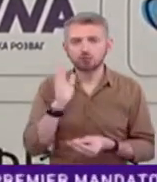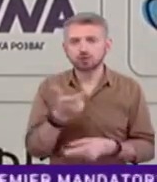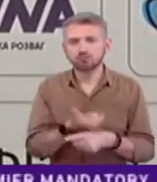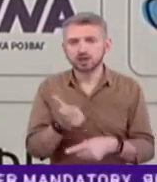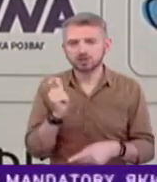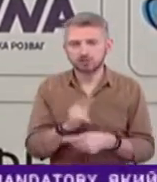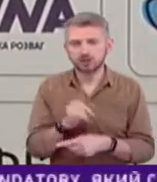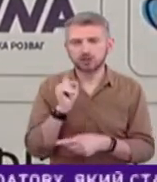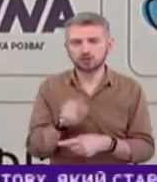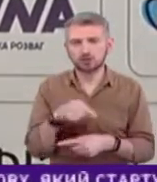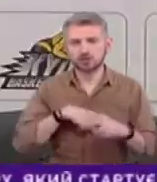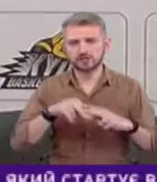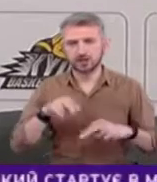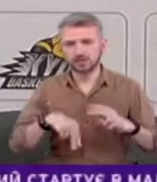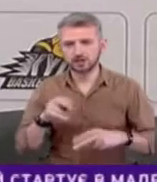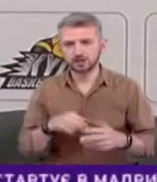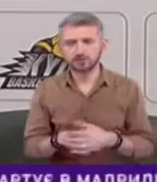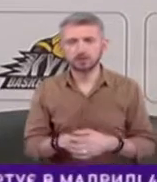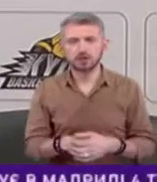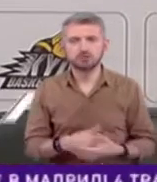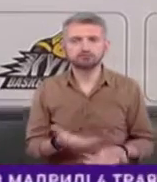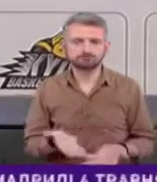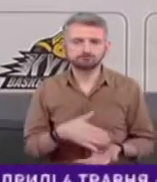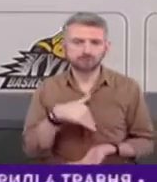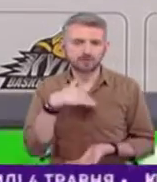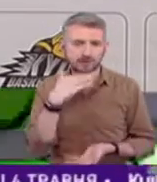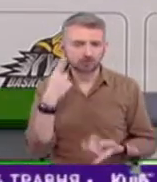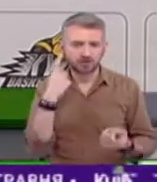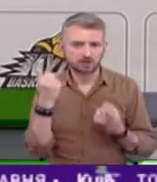максимально на нее настраиваться. Пищи для размышлений достаточно.